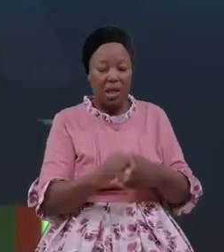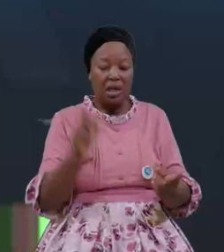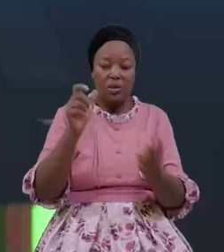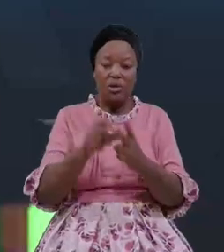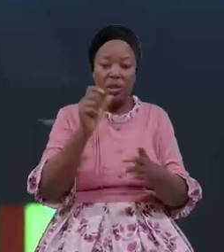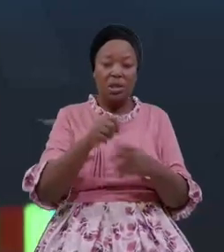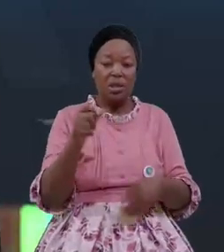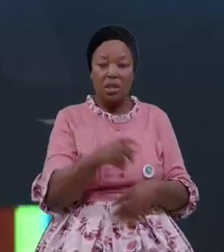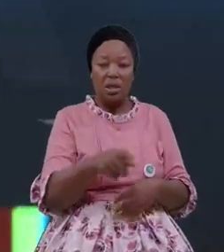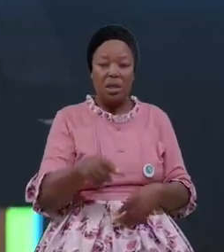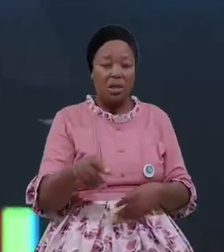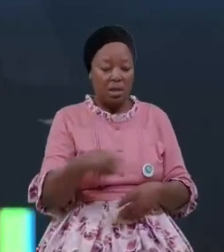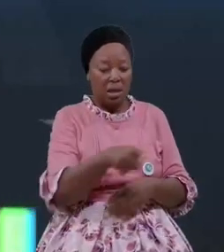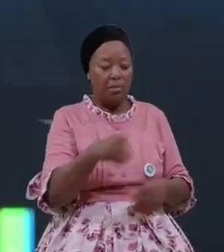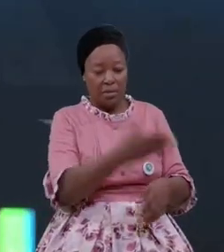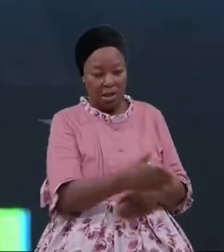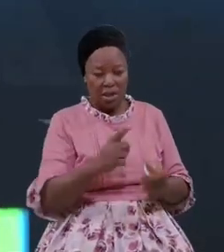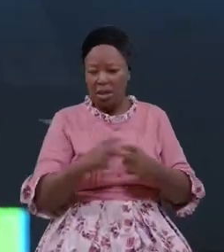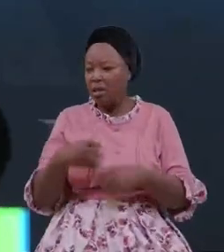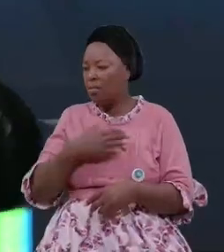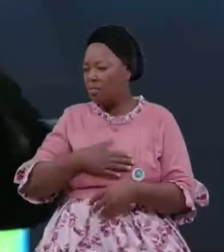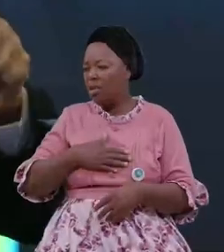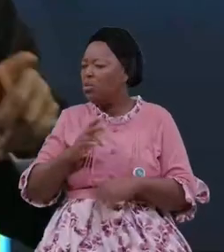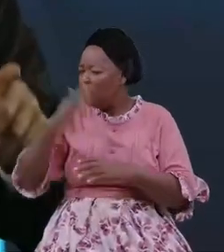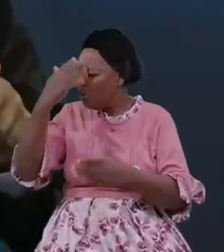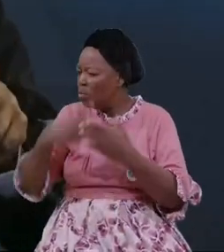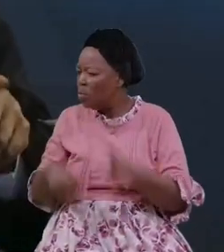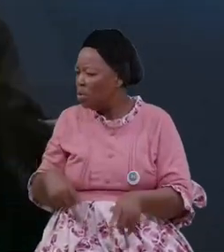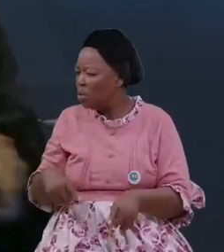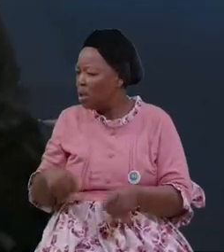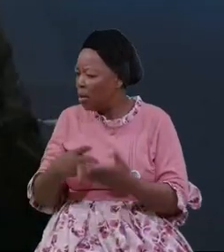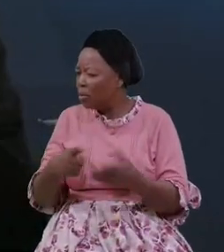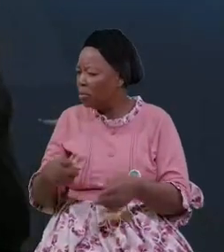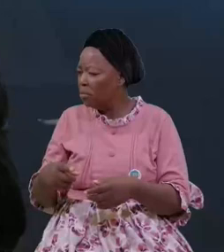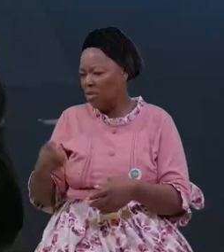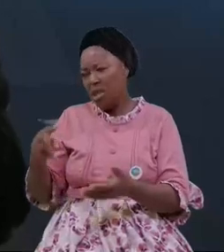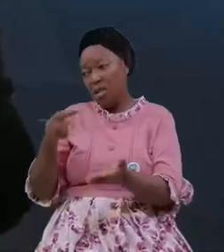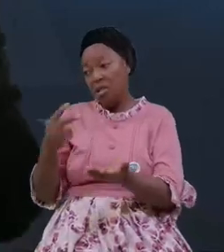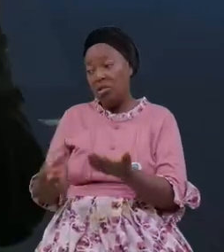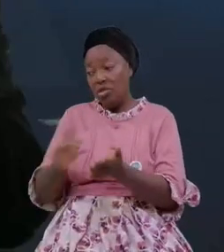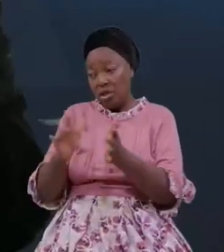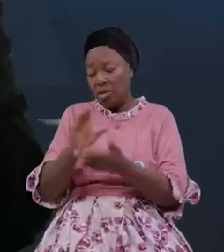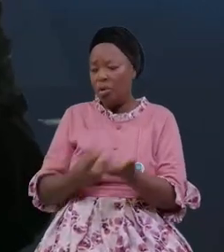nommés ils ont dit que vous savez quoi Jésus est